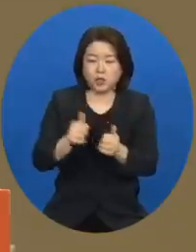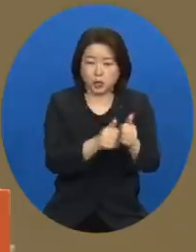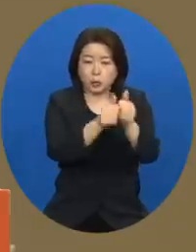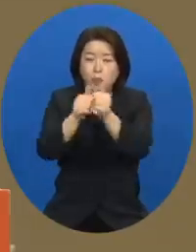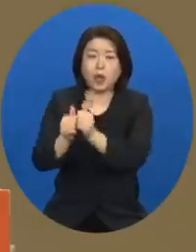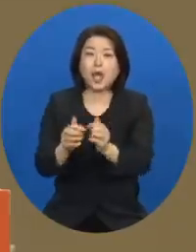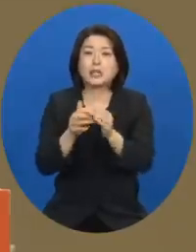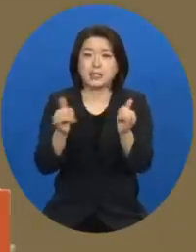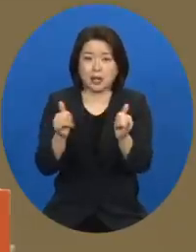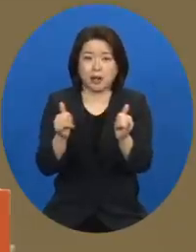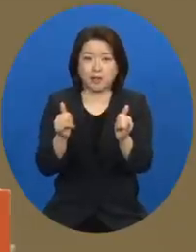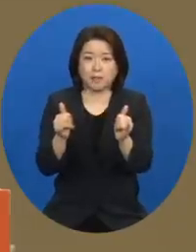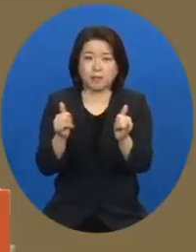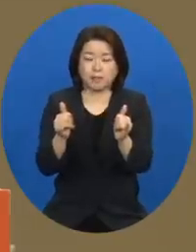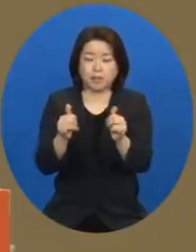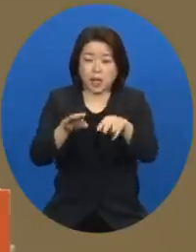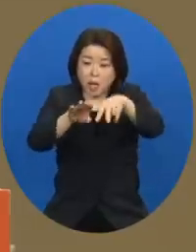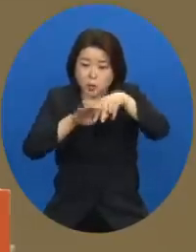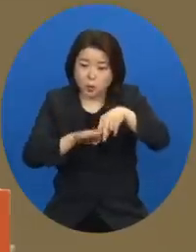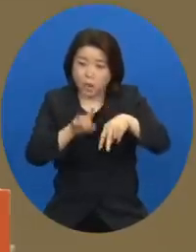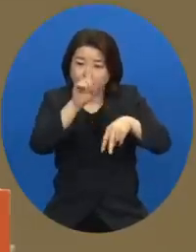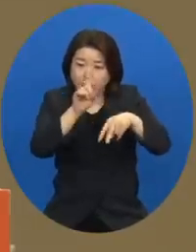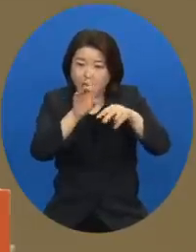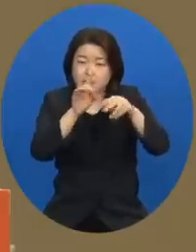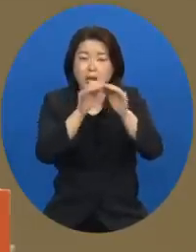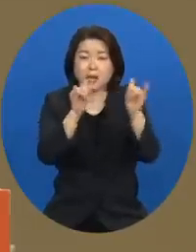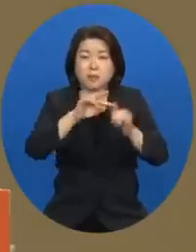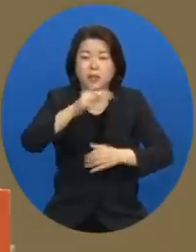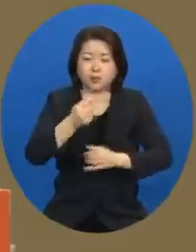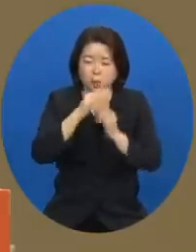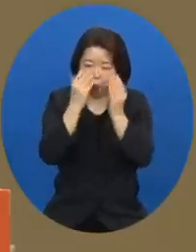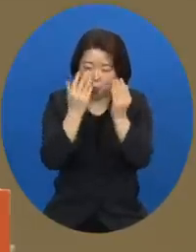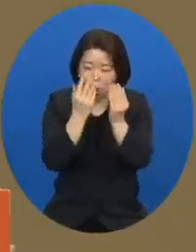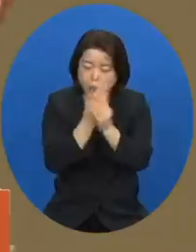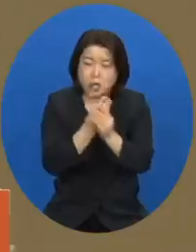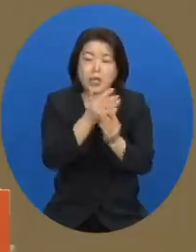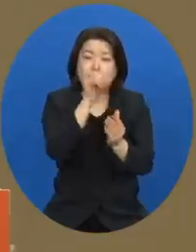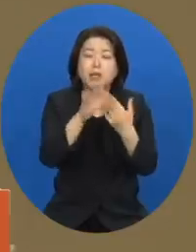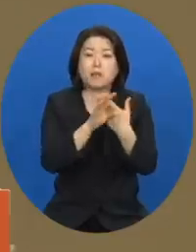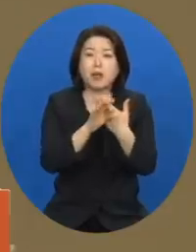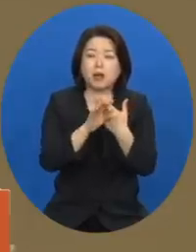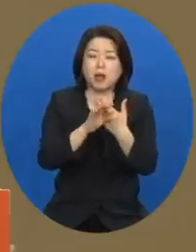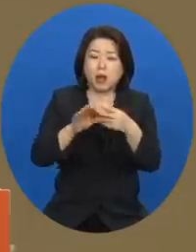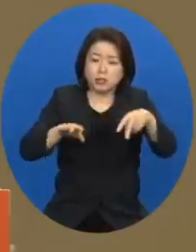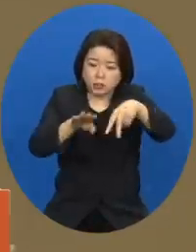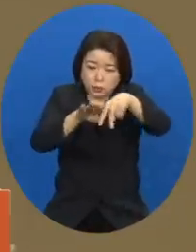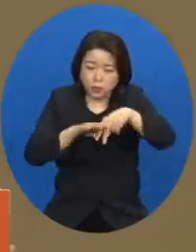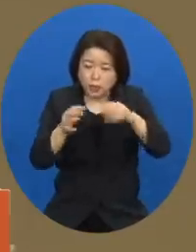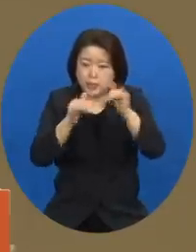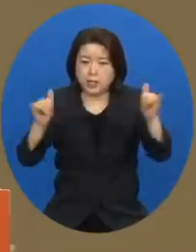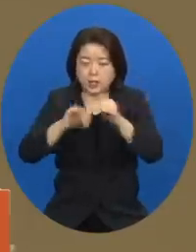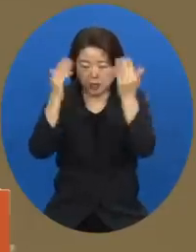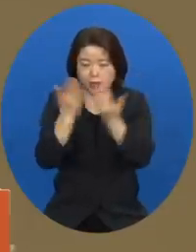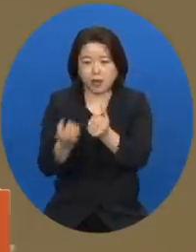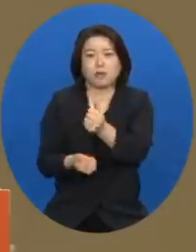사람이 속회원 중에 한 사람이라도 온전히 있으면 그 속회원들이 다 영향을 받게 됩니다.